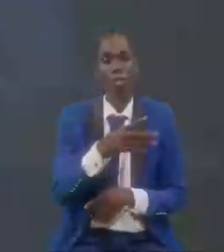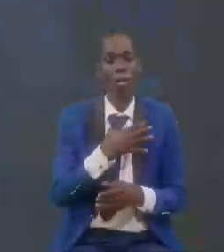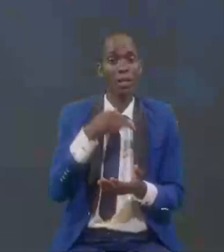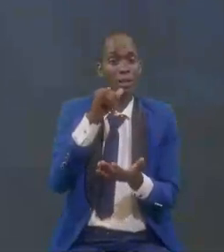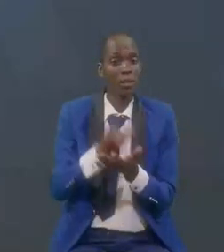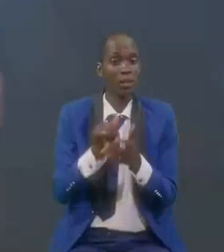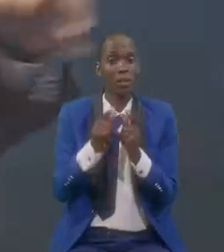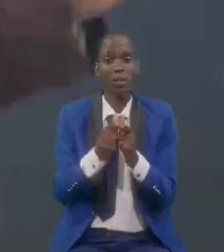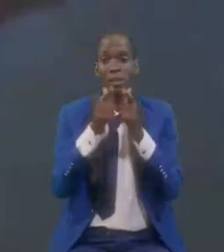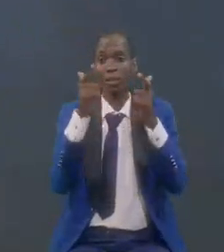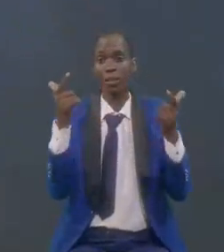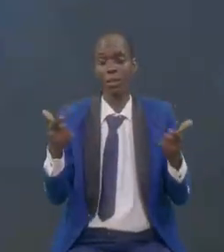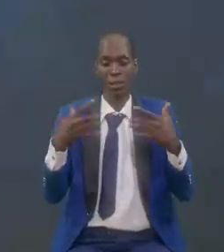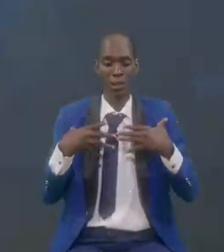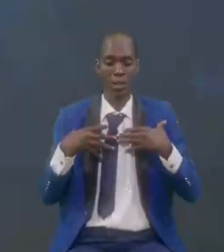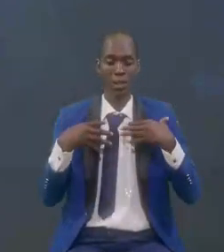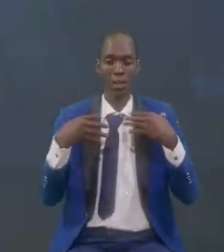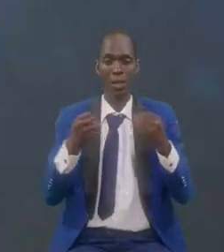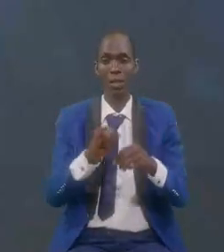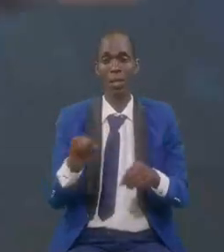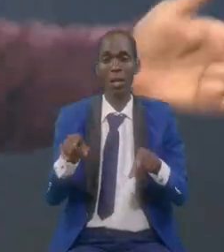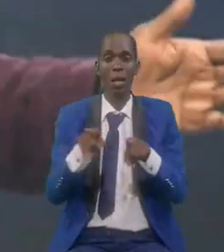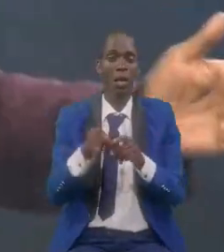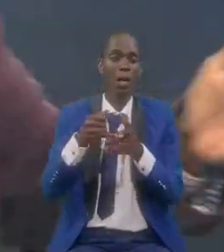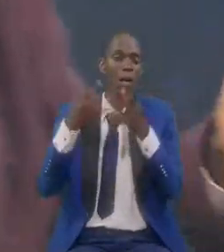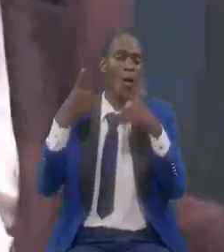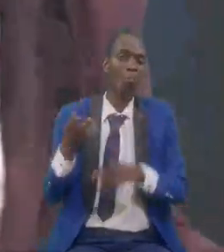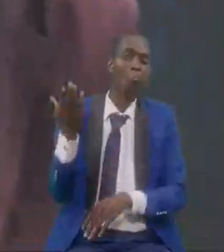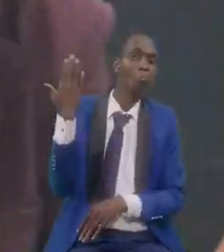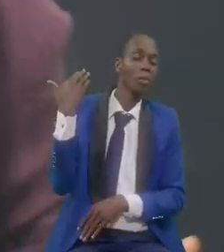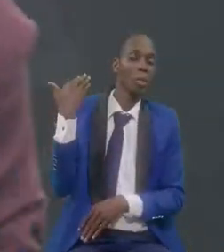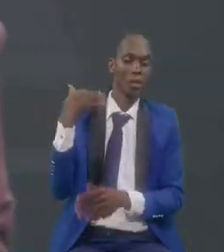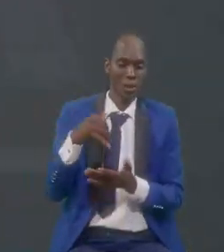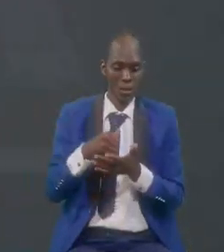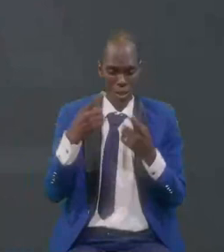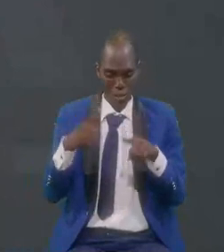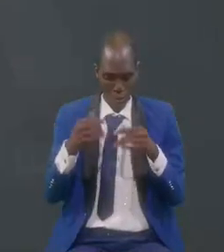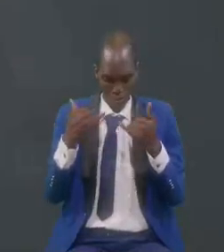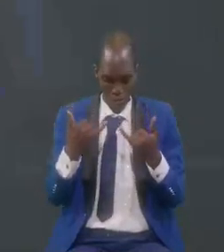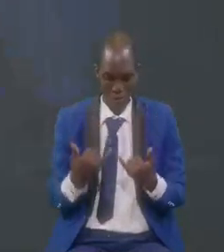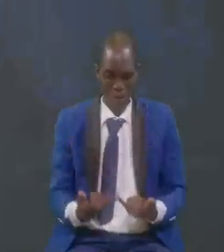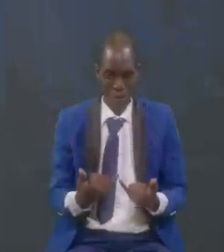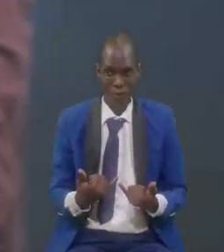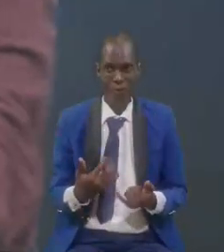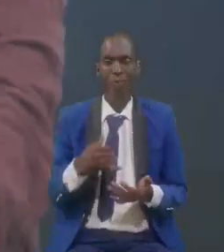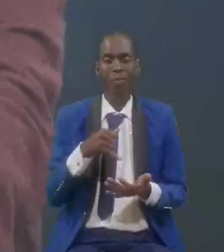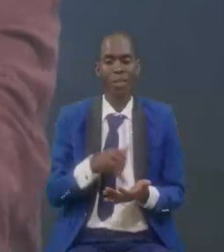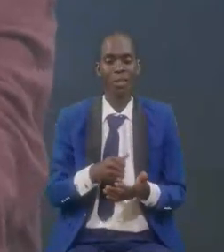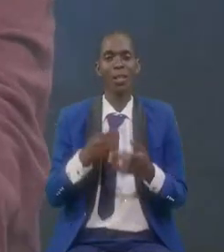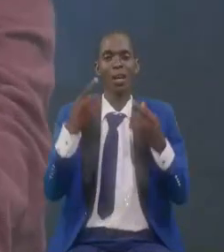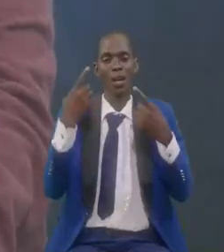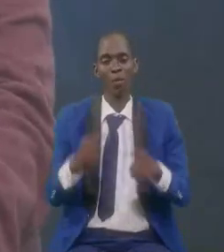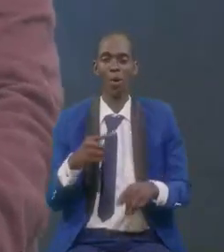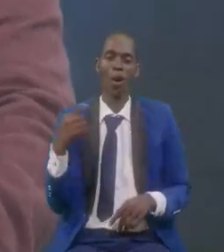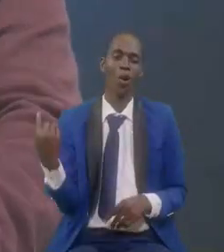Et cette grande guérison, comme ça a eu lieu avant, ça a lieu maintenant et ça aura